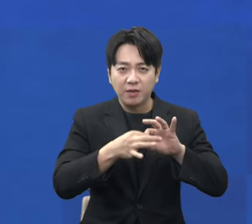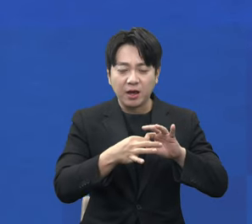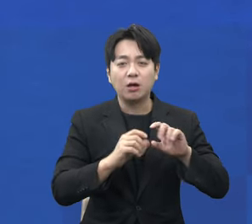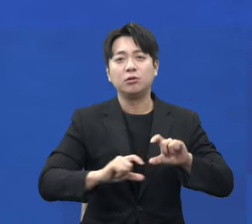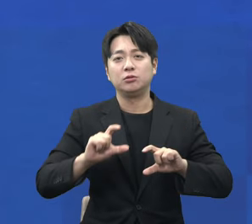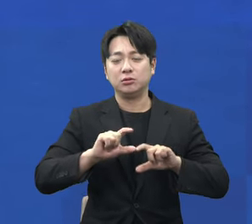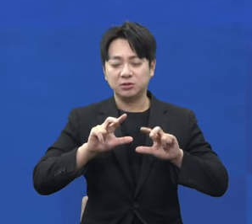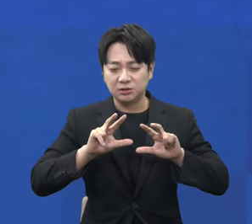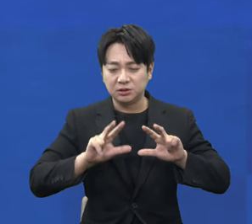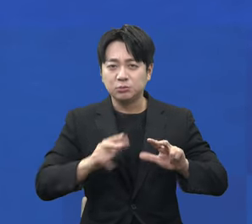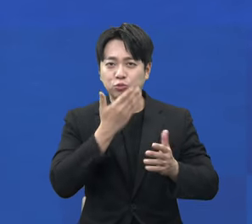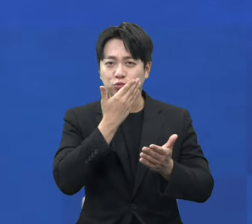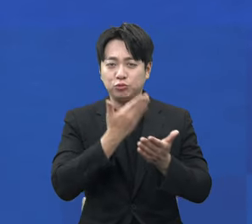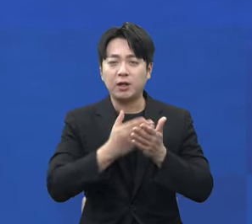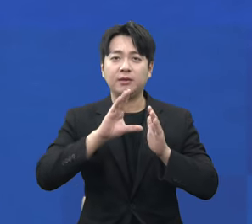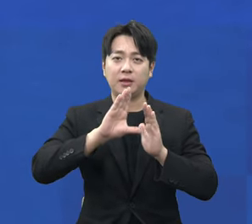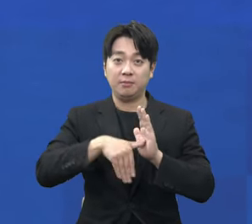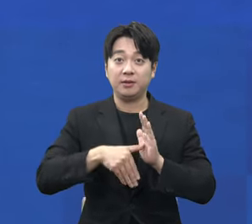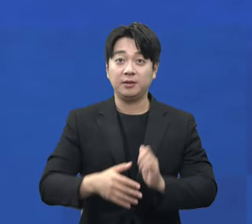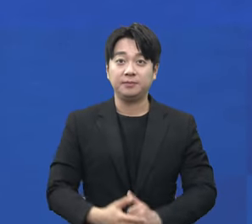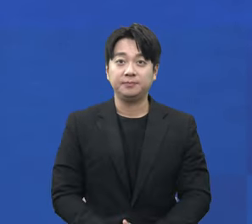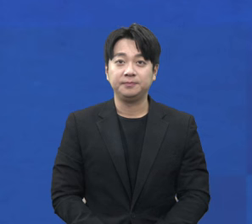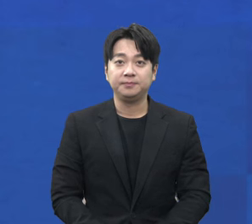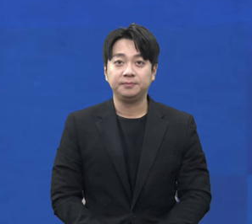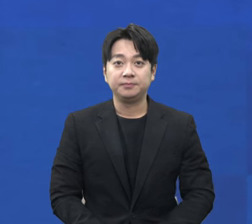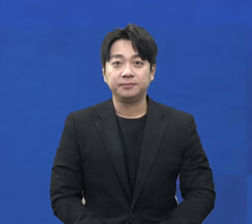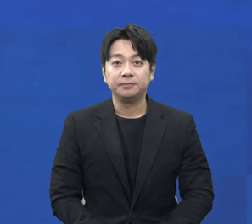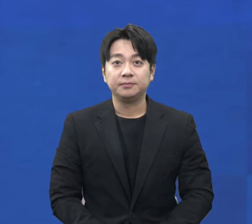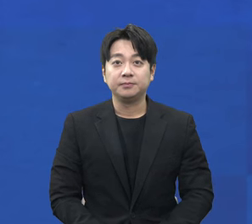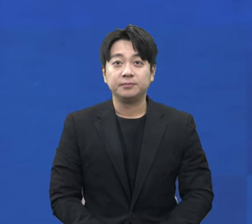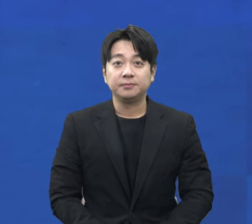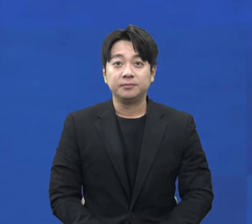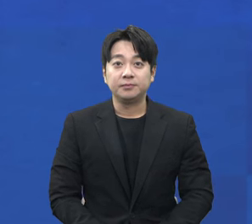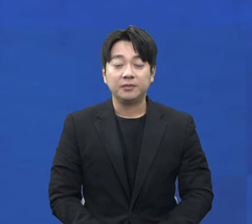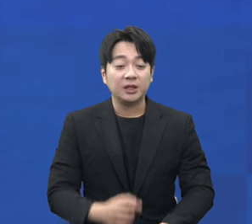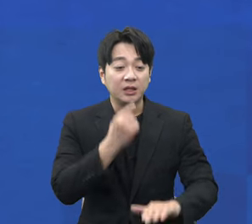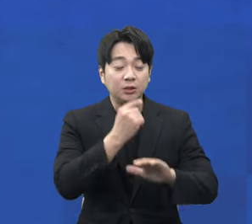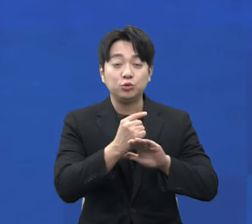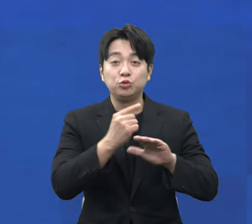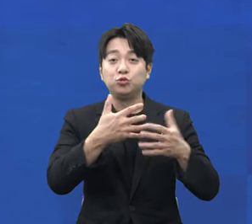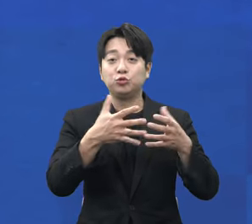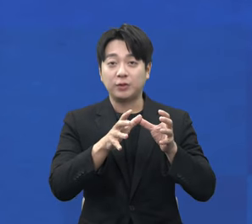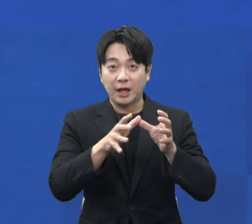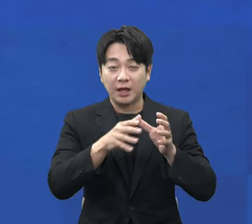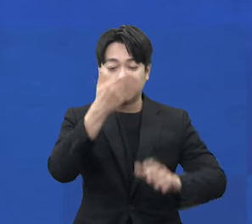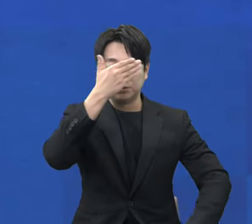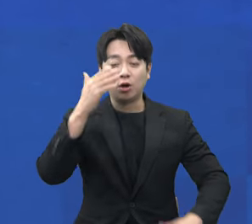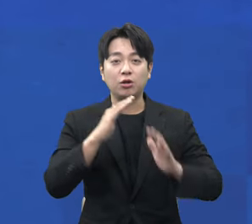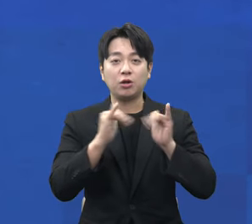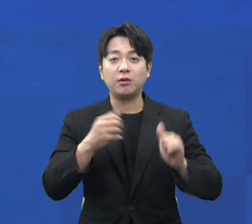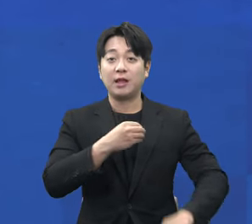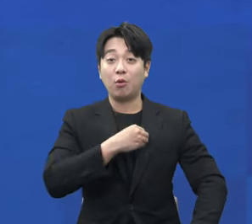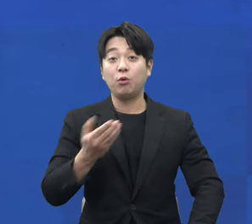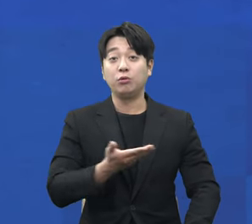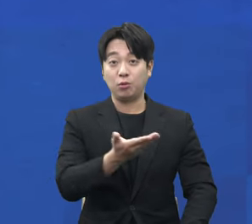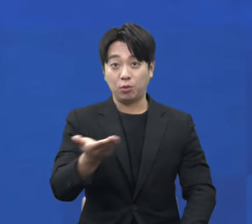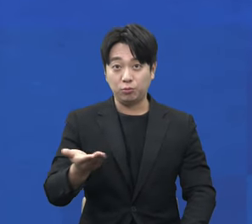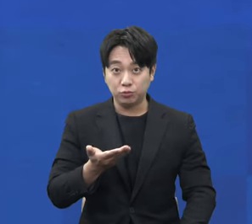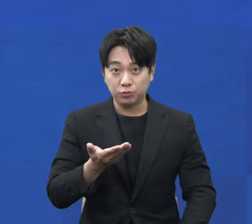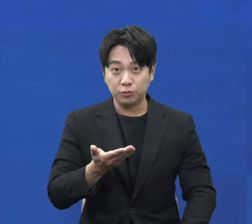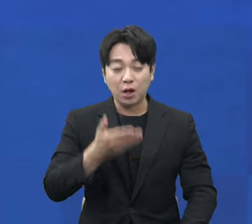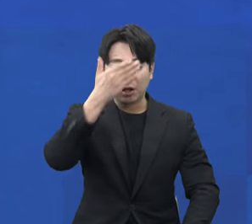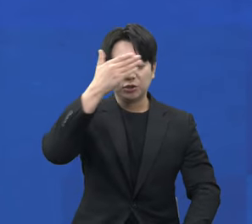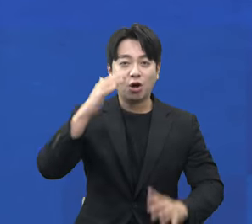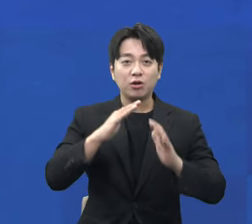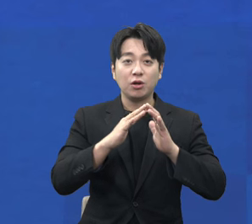때보다 절실합니다. 존경하고 사랑하는 더불어민주당 청년 당원 동지 여러분, 청년의 용기와